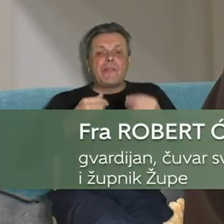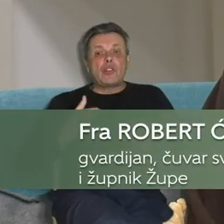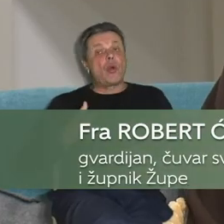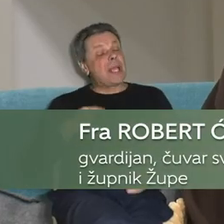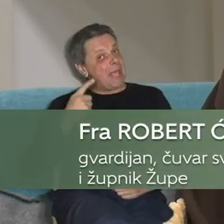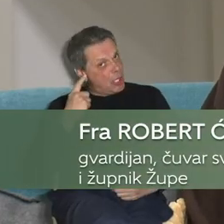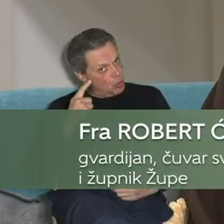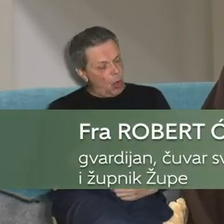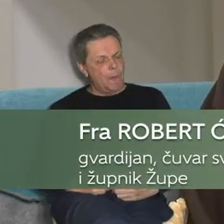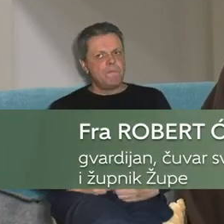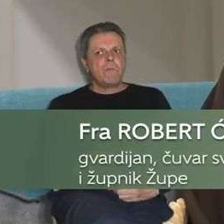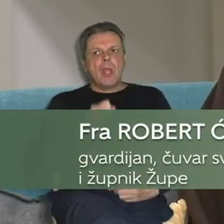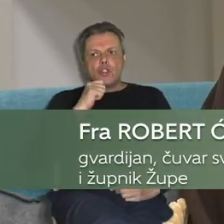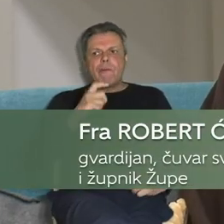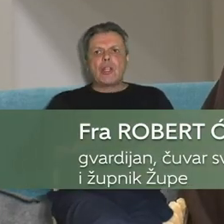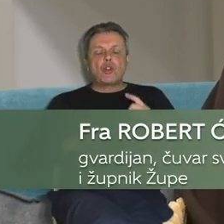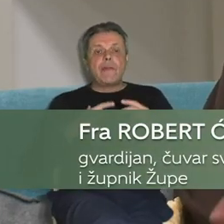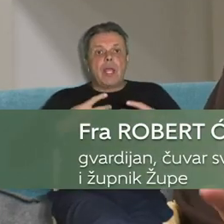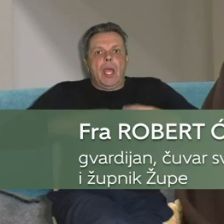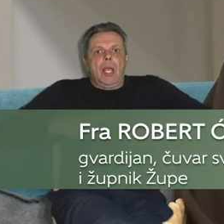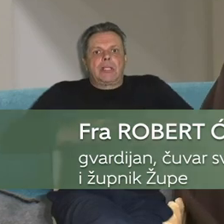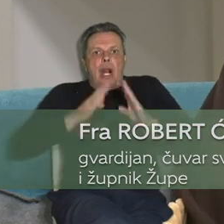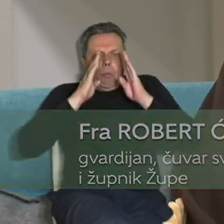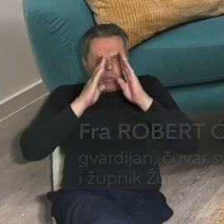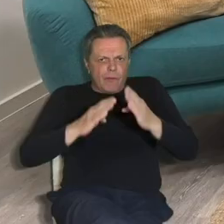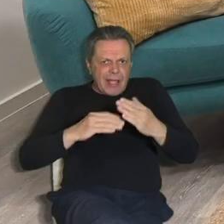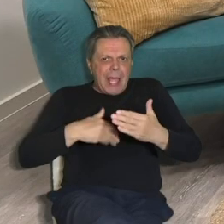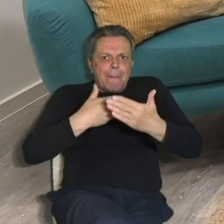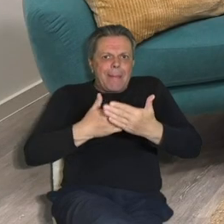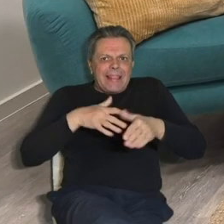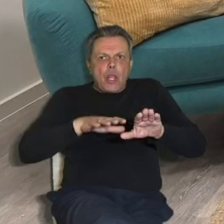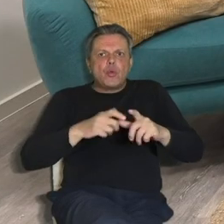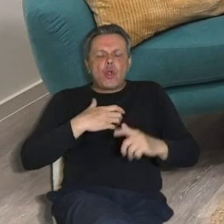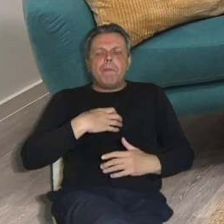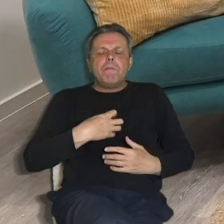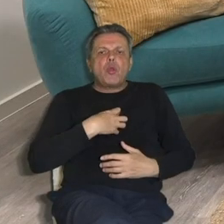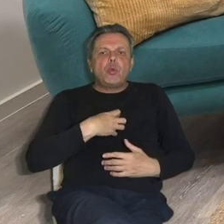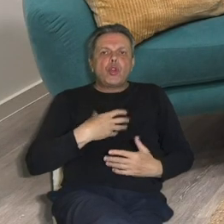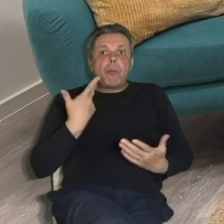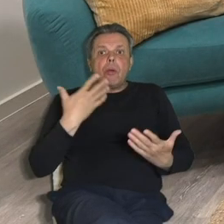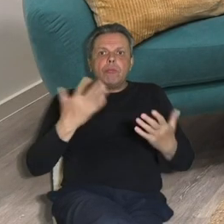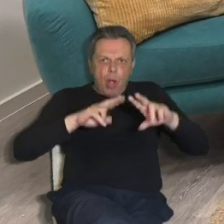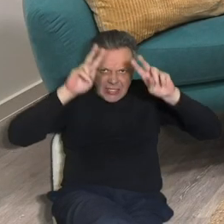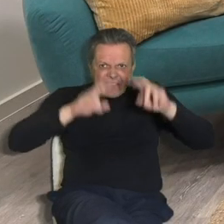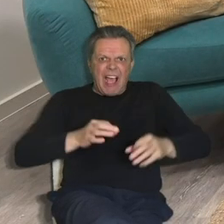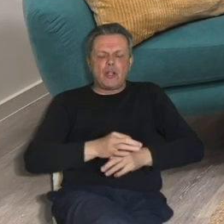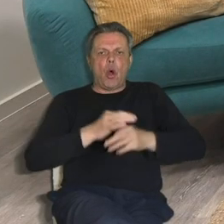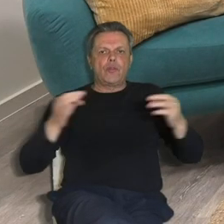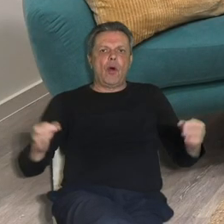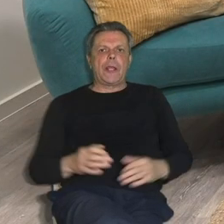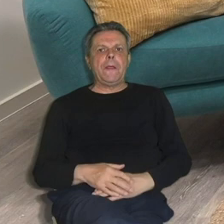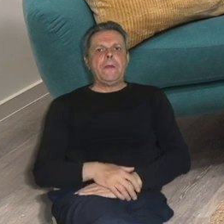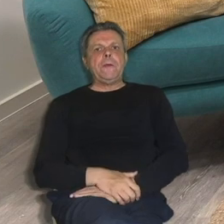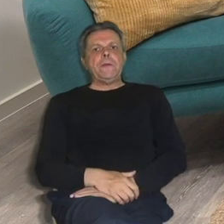Čovjek doslovno živi strahopoštovanje pred tom ljudskom dušom koja ti se doslovno otvori, evo, nevjerojatne stvari. Tako da